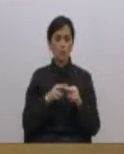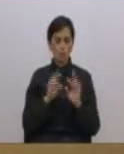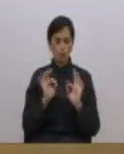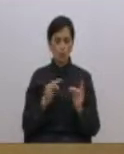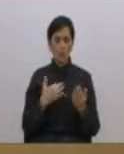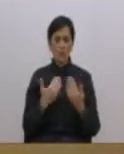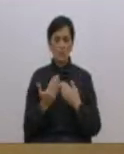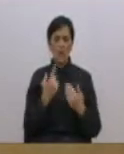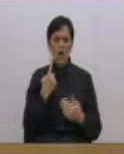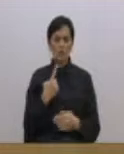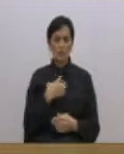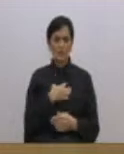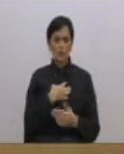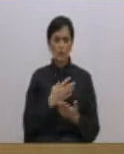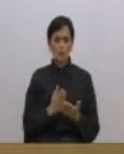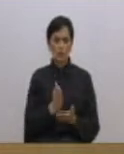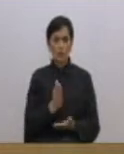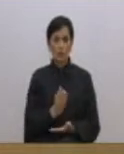ert mișnolovani.